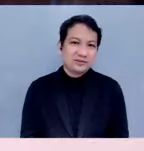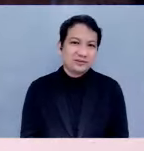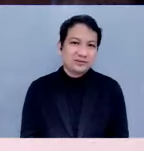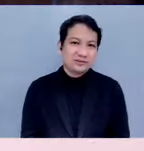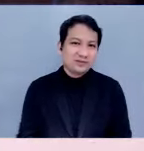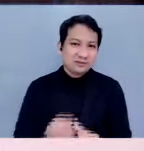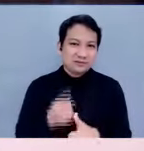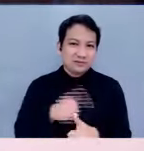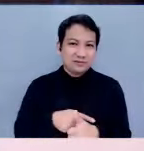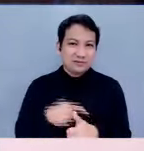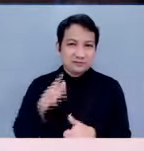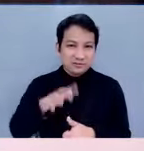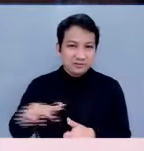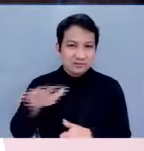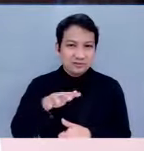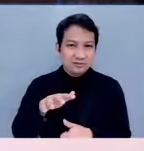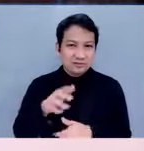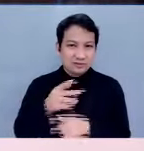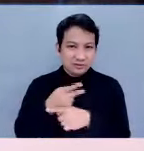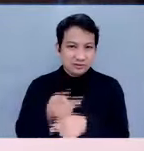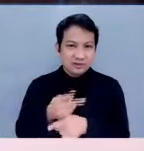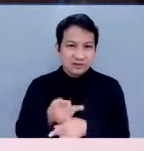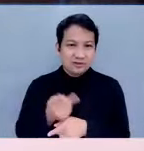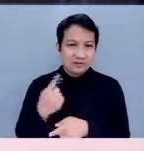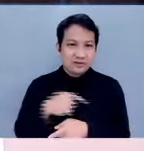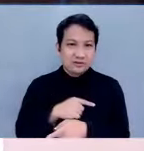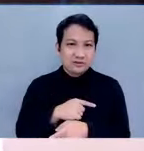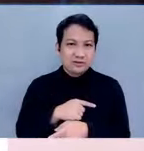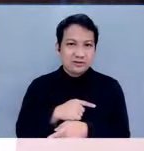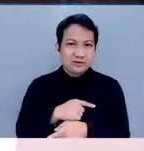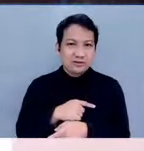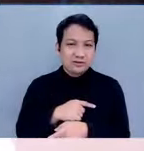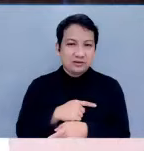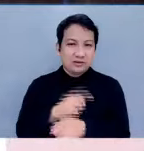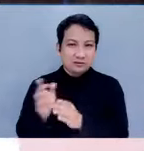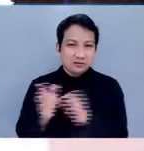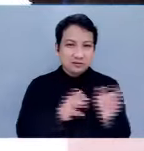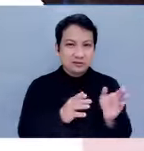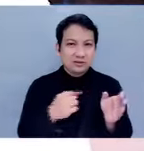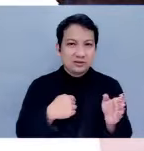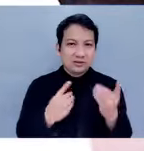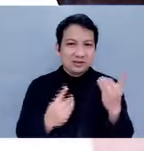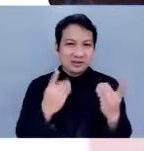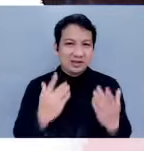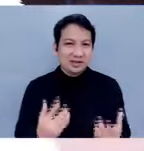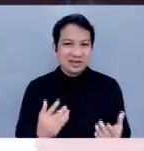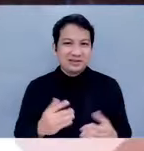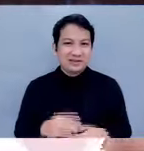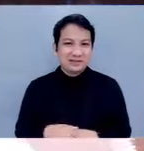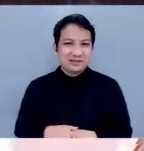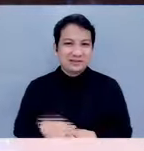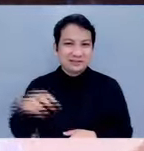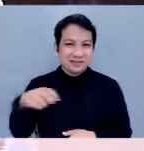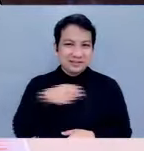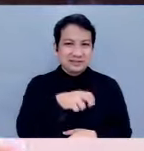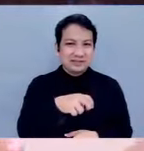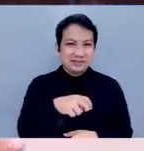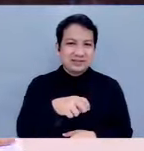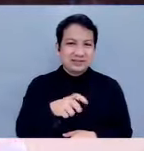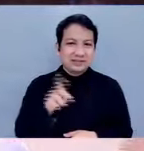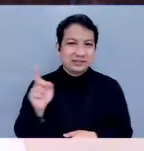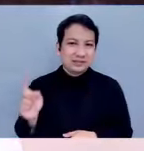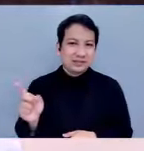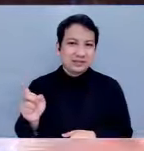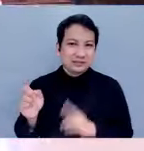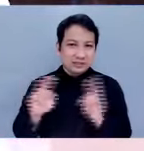we're also producers, papunta sa set, ako yung driver. Kasi naghahanda